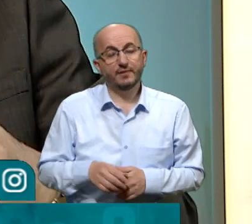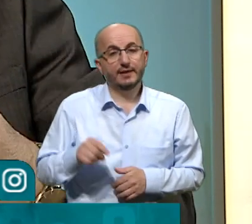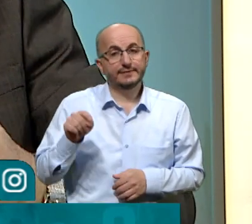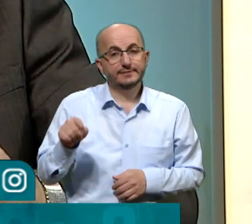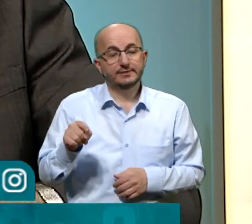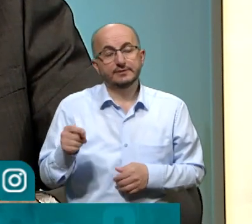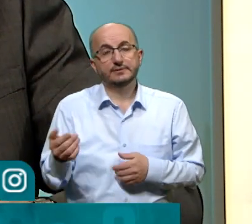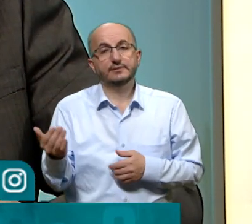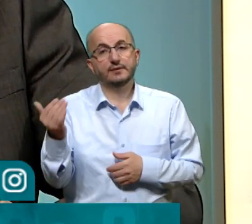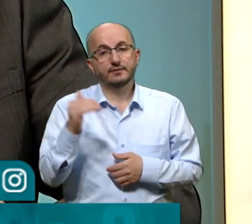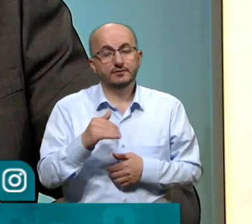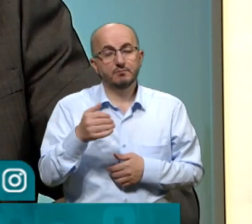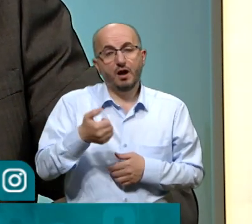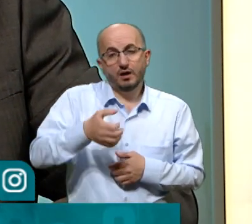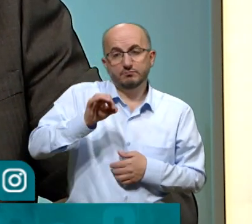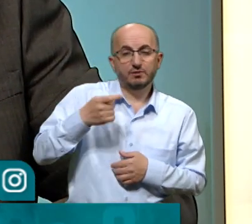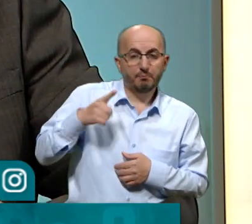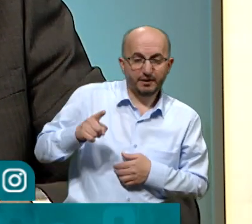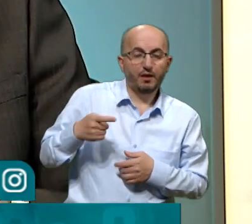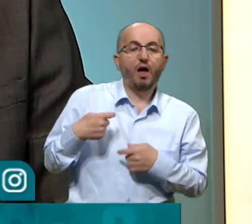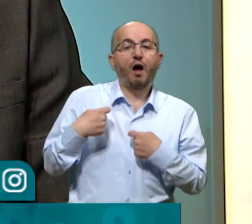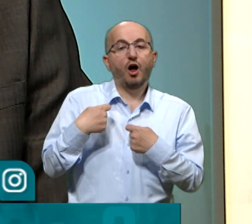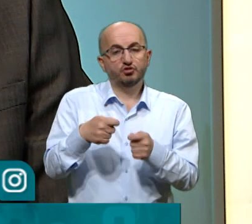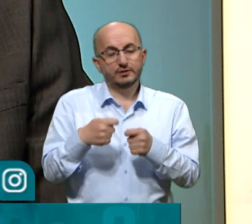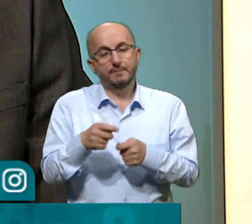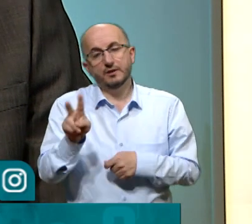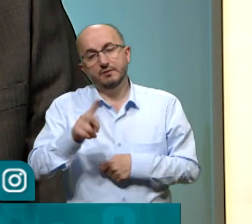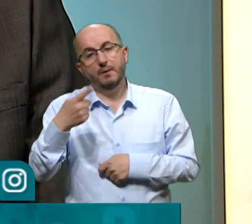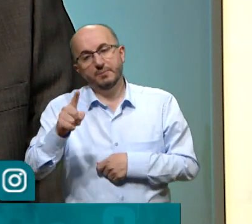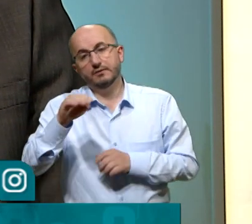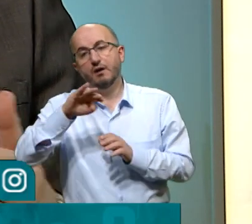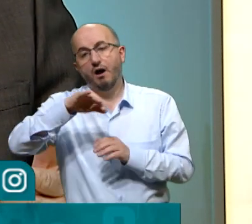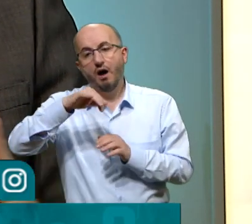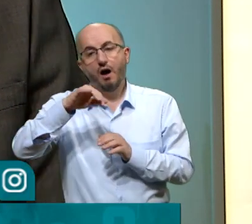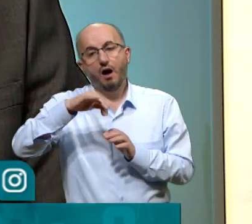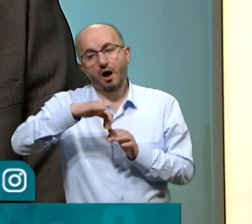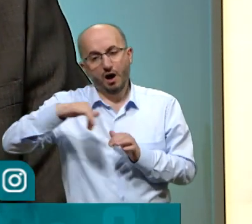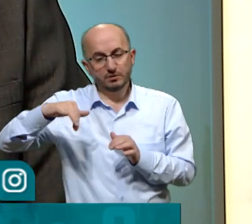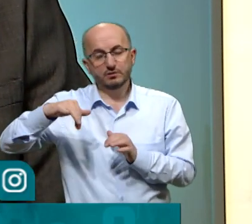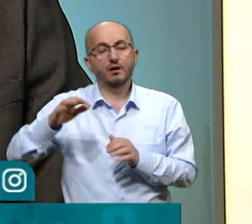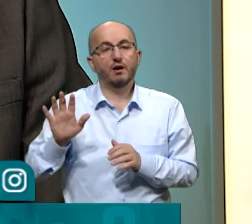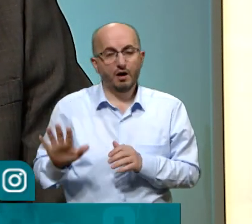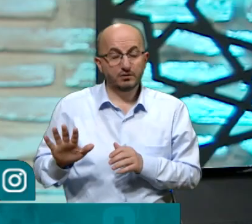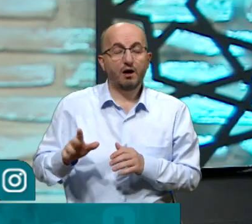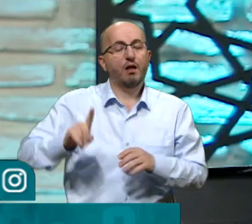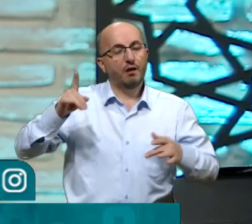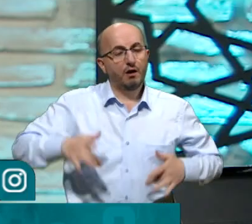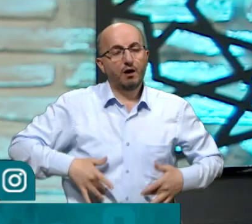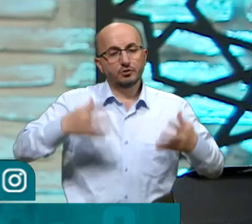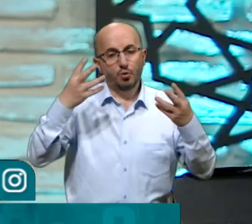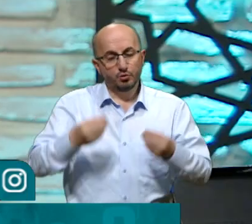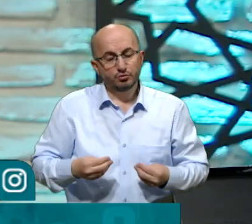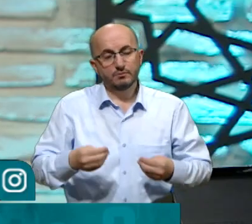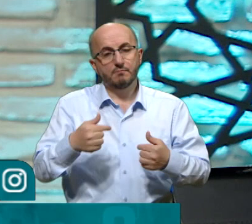getirdiniz işte ben buradan 60 bin lira harcadım 20 bin lira attım şahıs da dedi ki Allah razı olsun